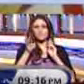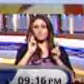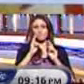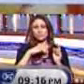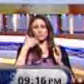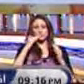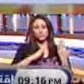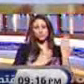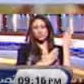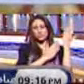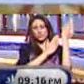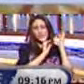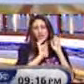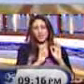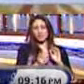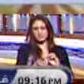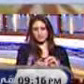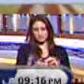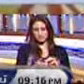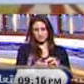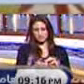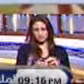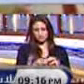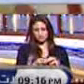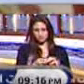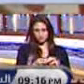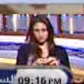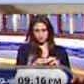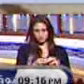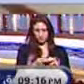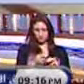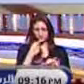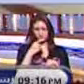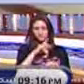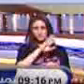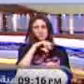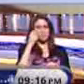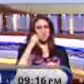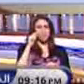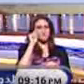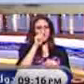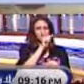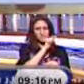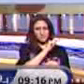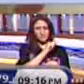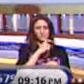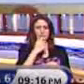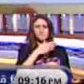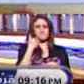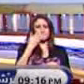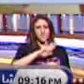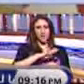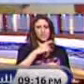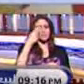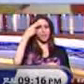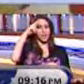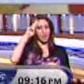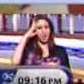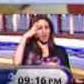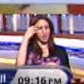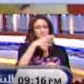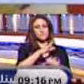لكل الارواح، في بعض ناس كان مشكوك في امرهم بلطجي او مش بلطجي وحصل على شهيد. في